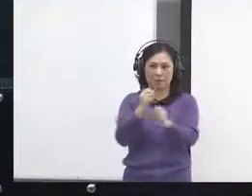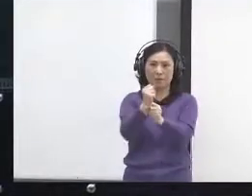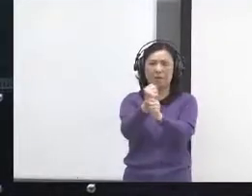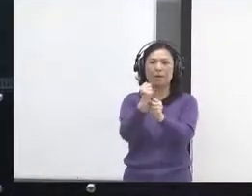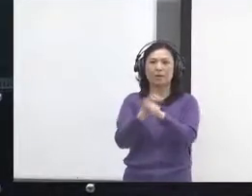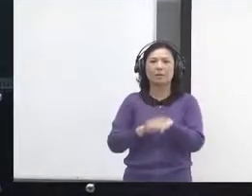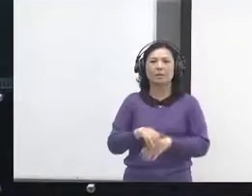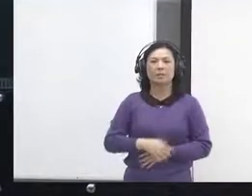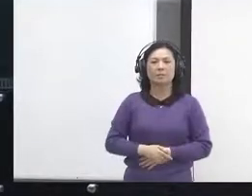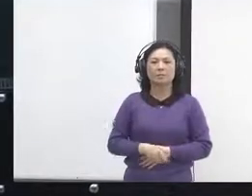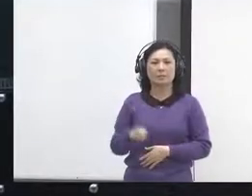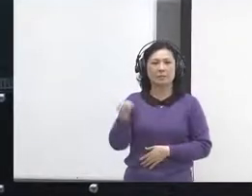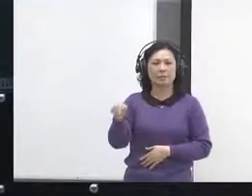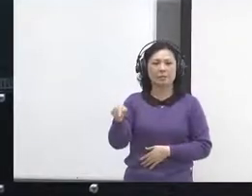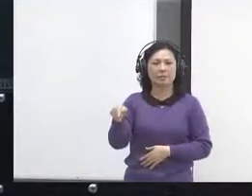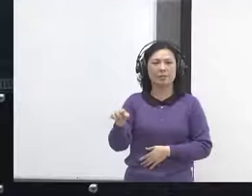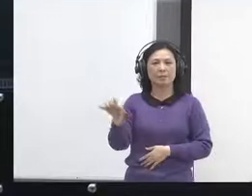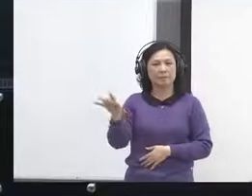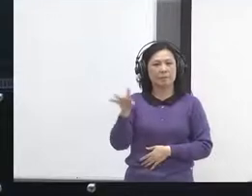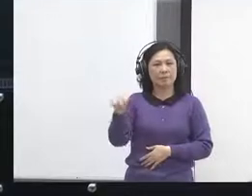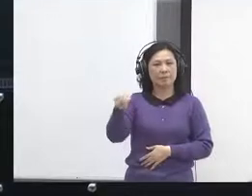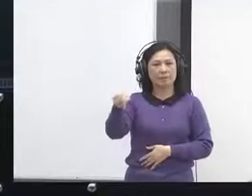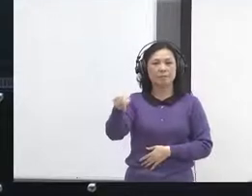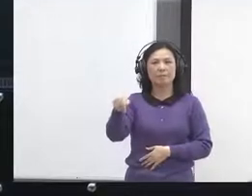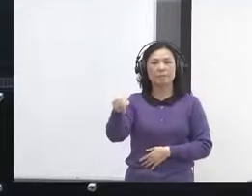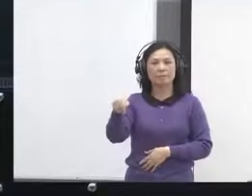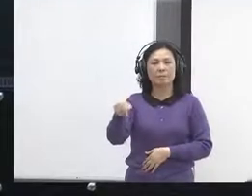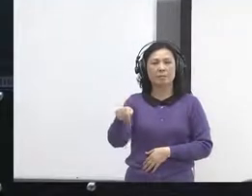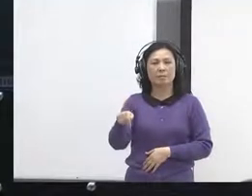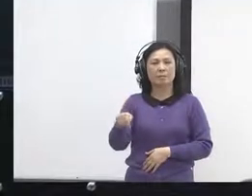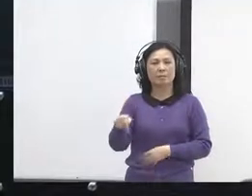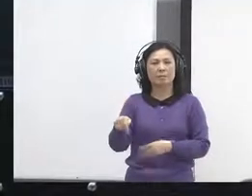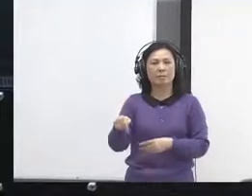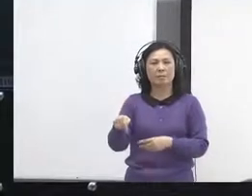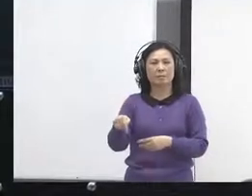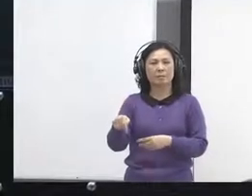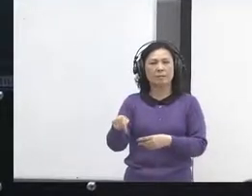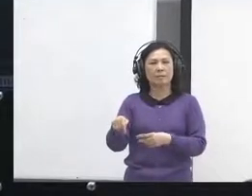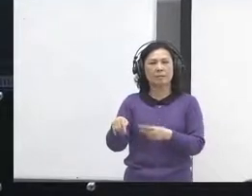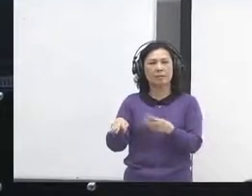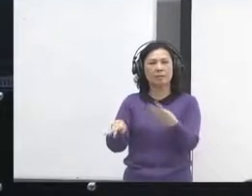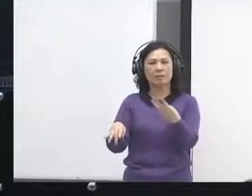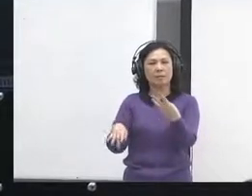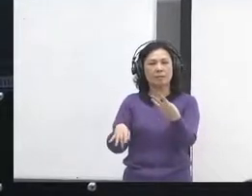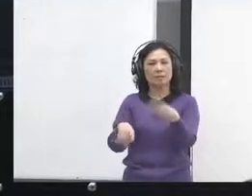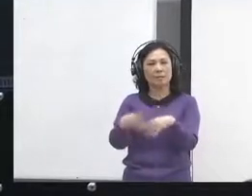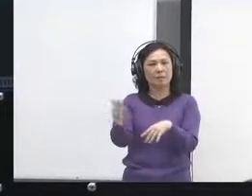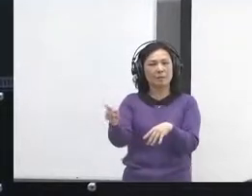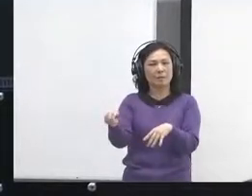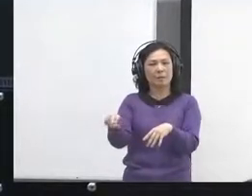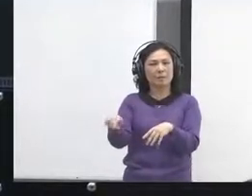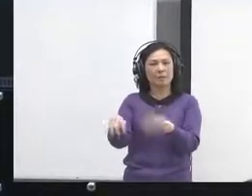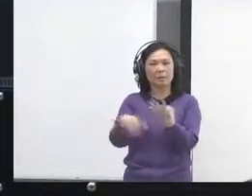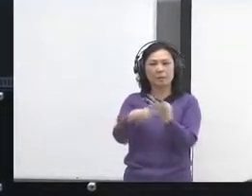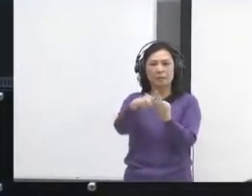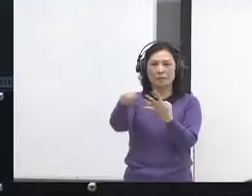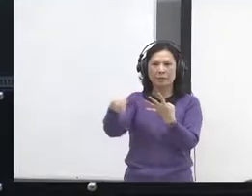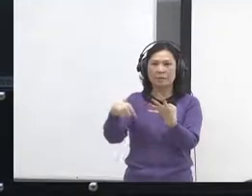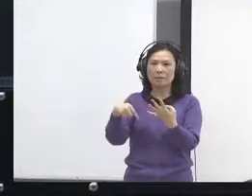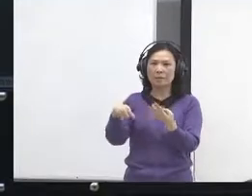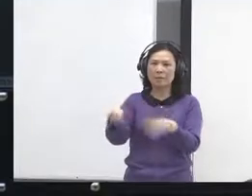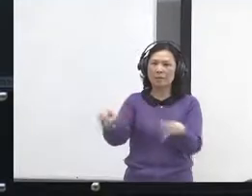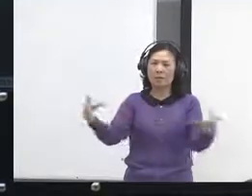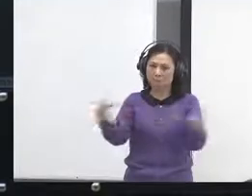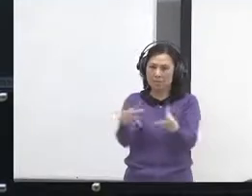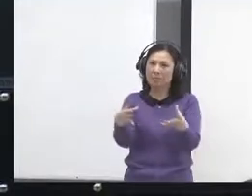班，就是 g0v 的小班跟 Pace 嘛，这样念。Pace 以及就是 Newfo 的Fluidio 一起